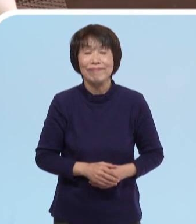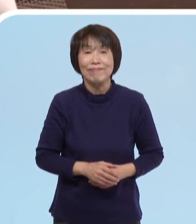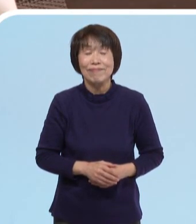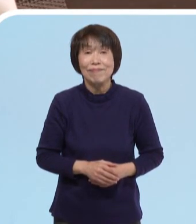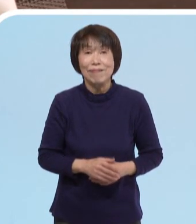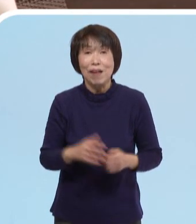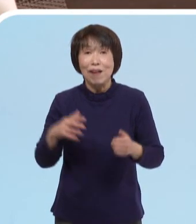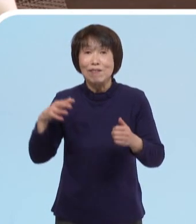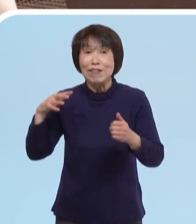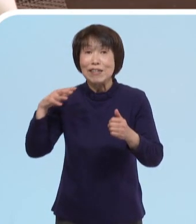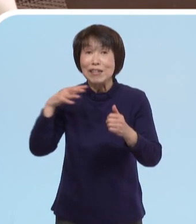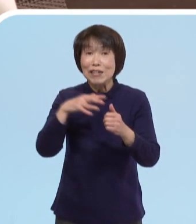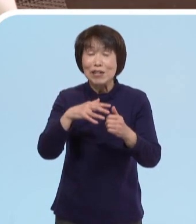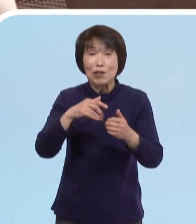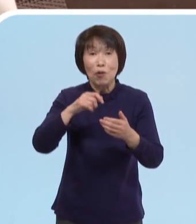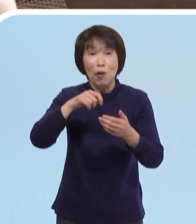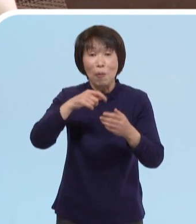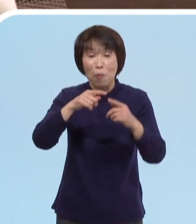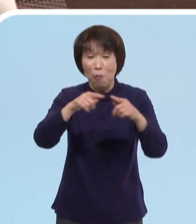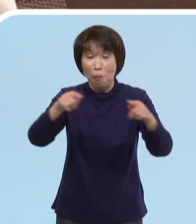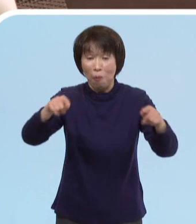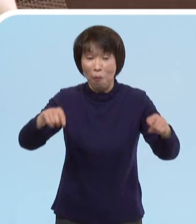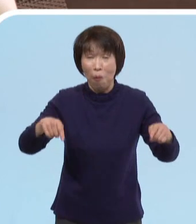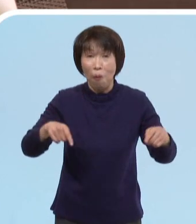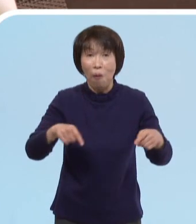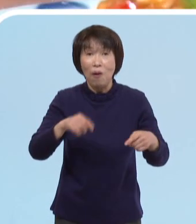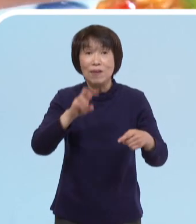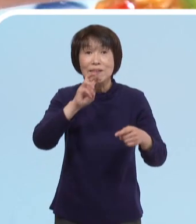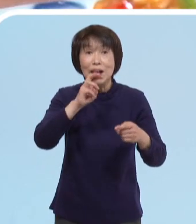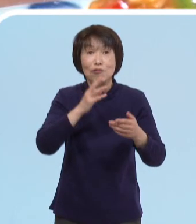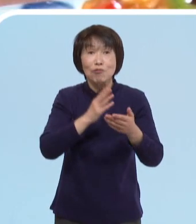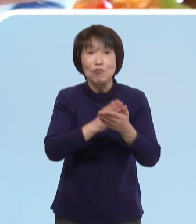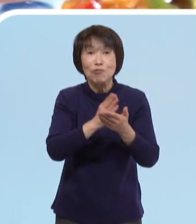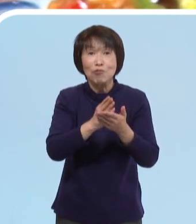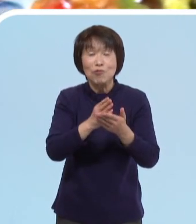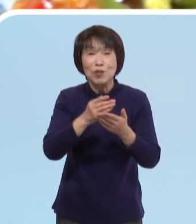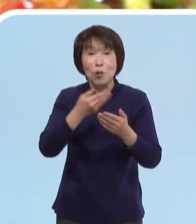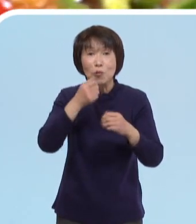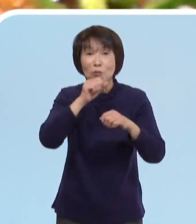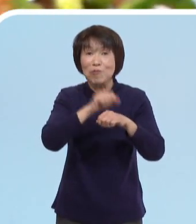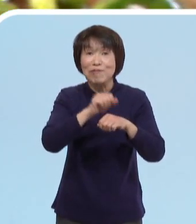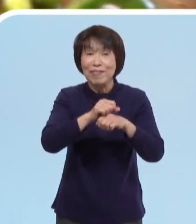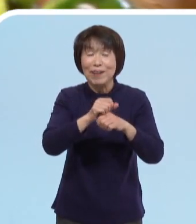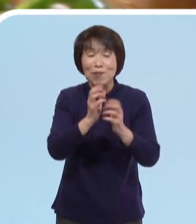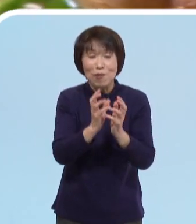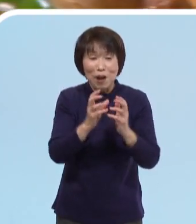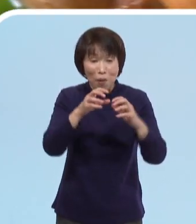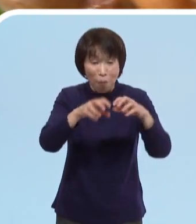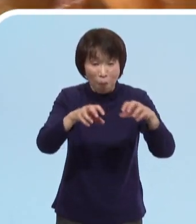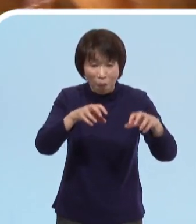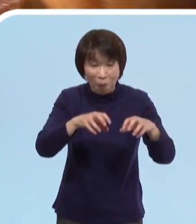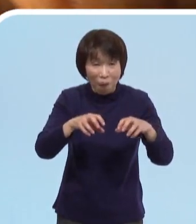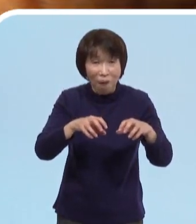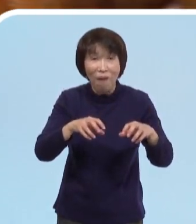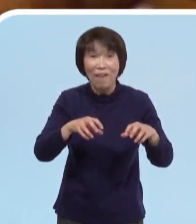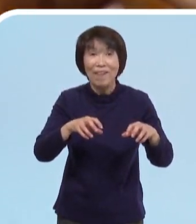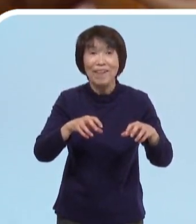こちらで人気なのが30種類の食材を使った野菜たっぷりのメニューです